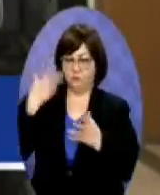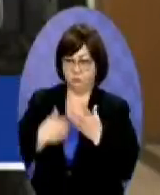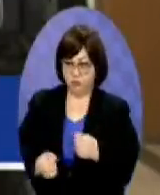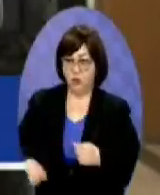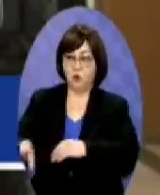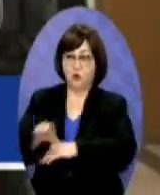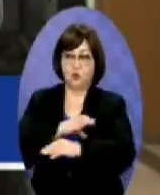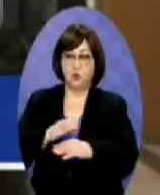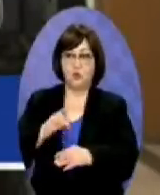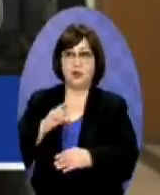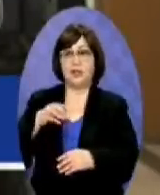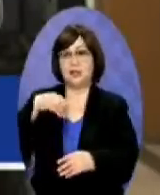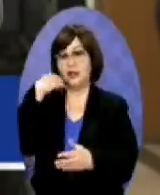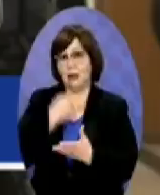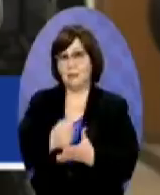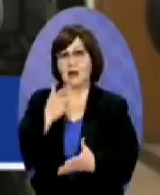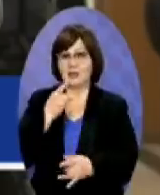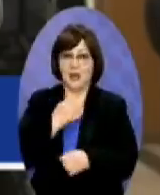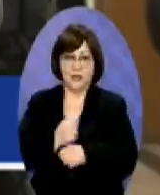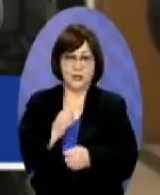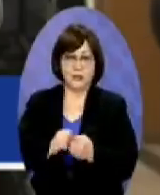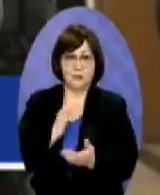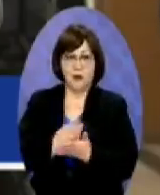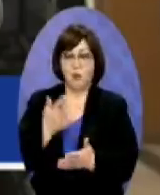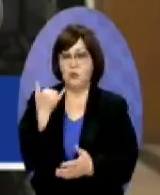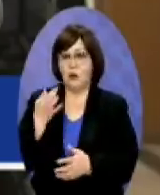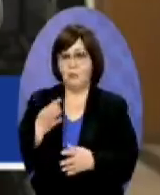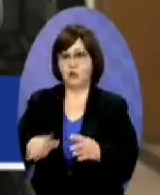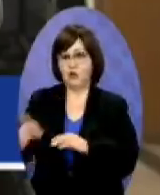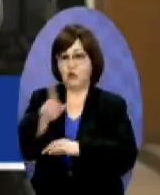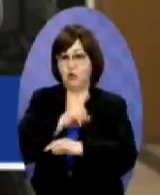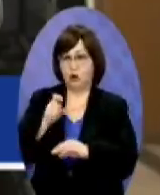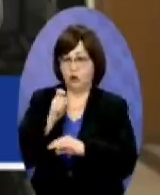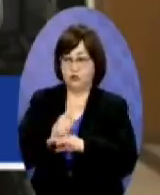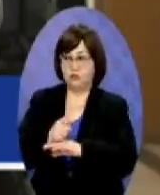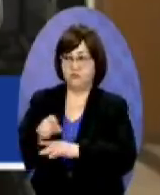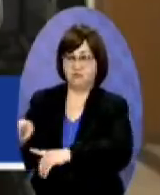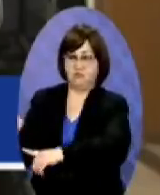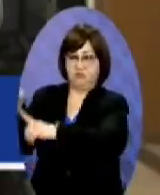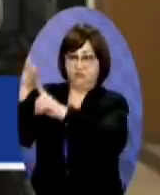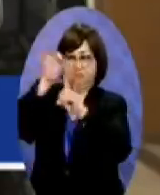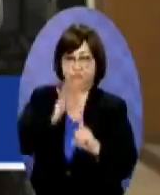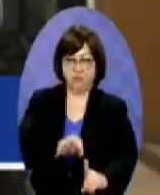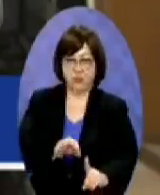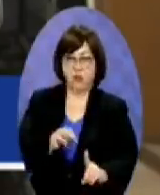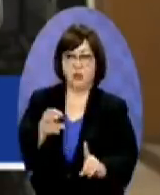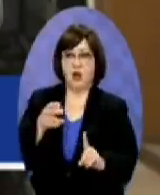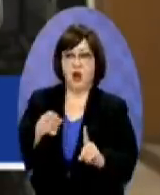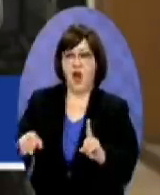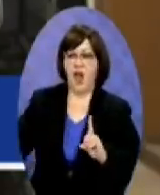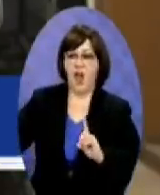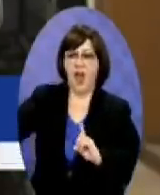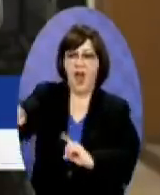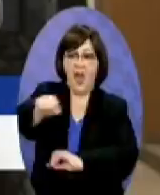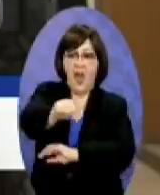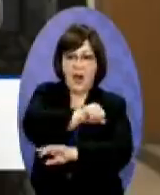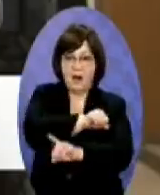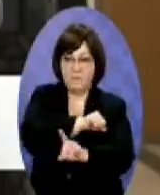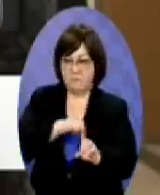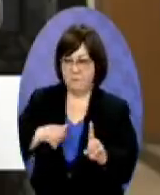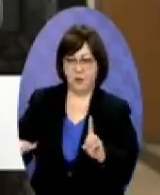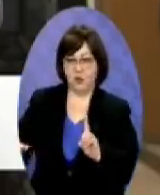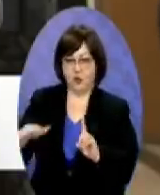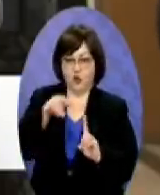одоо ажиллаж байгаа. Өөрөөр хэлбэл бүр Улаанбаатар хотоос томлөгддөг одоо дундын аймгийн хэмжээнд шотоос